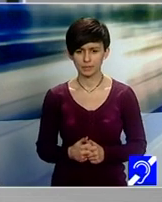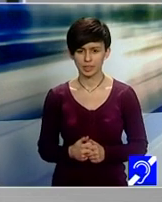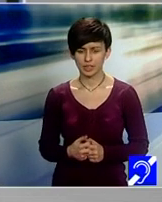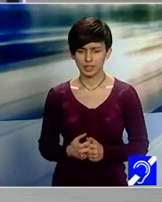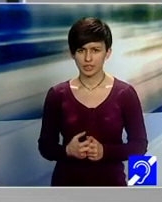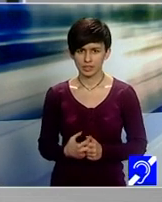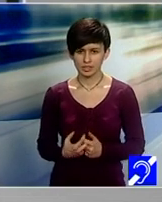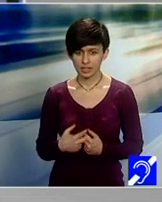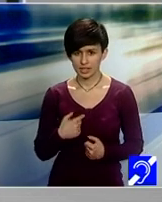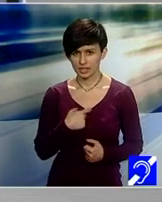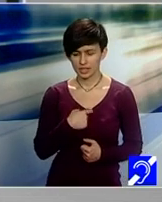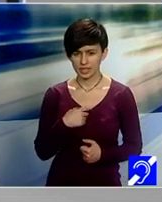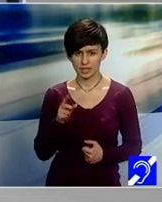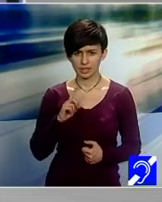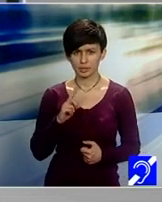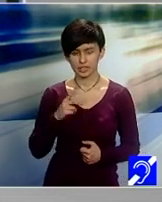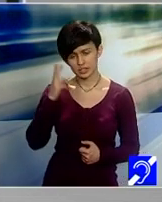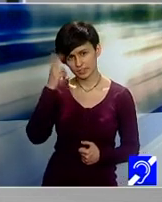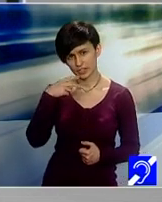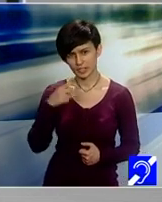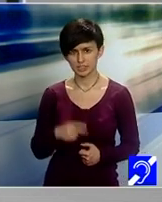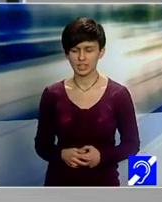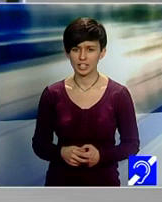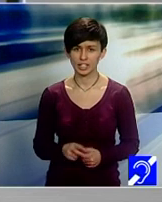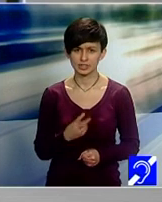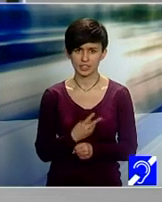Adică n-are cum un termen să curgă de la data